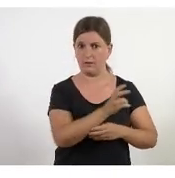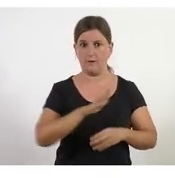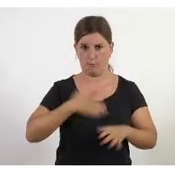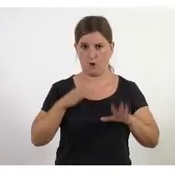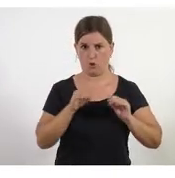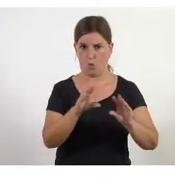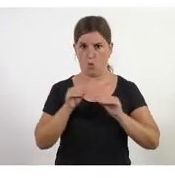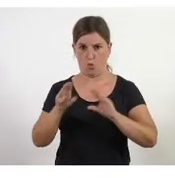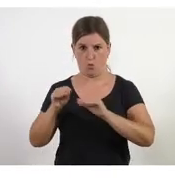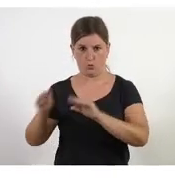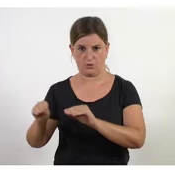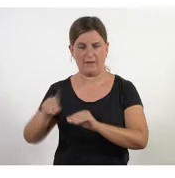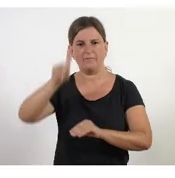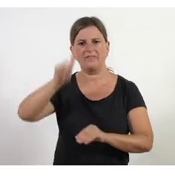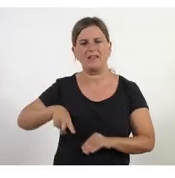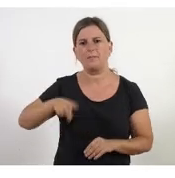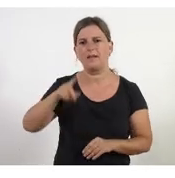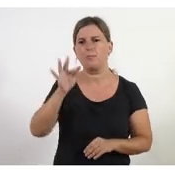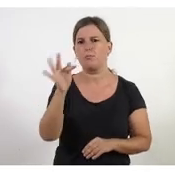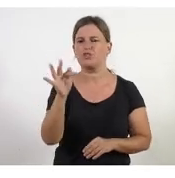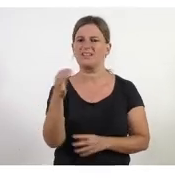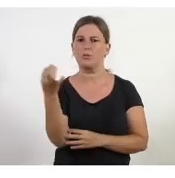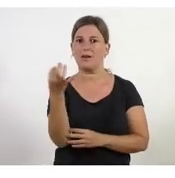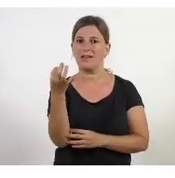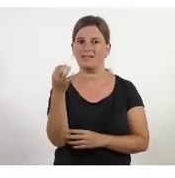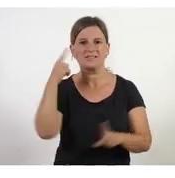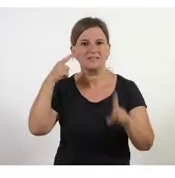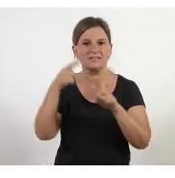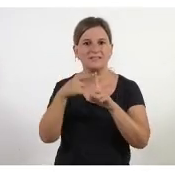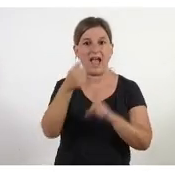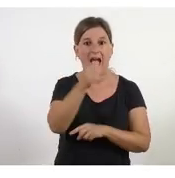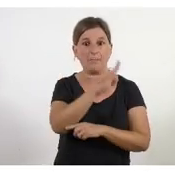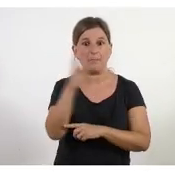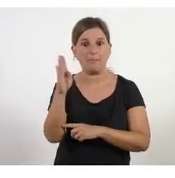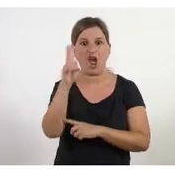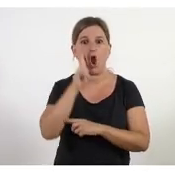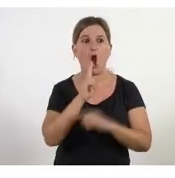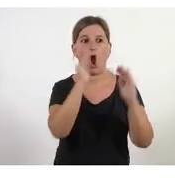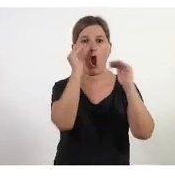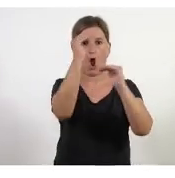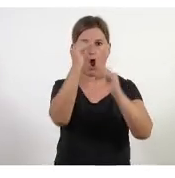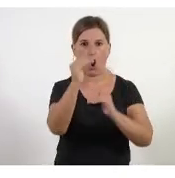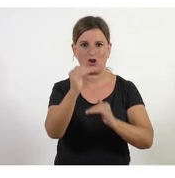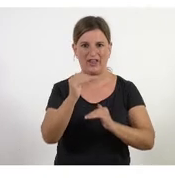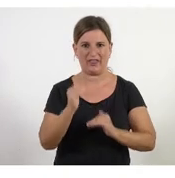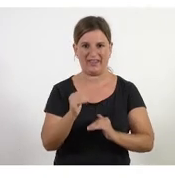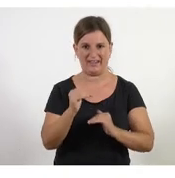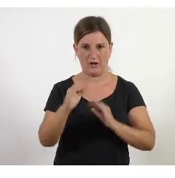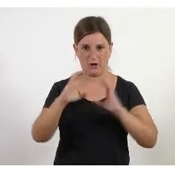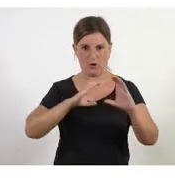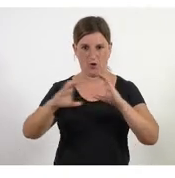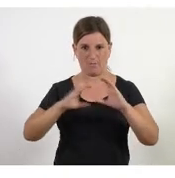sobretot, un punt molt favorable és que les aplicacions permetin ordenar les converses. Això és un punt que, per exemple, en un